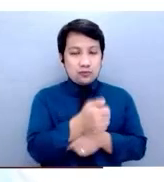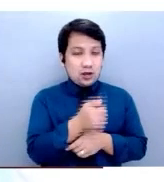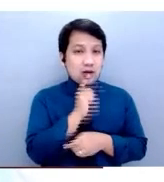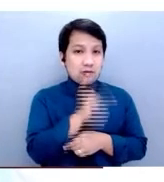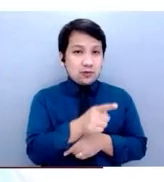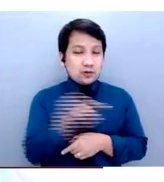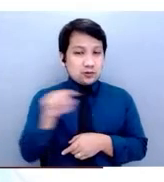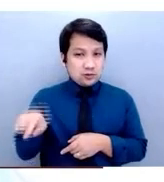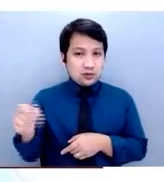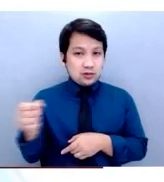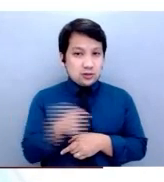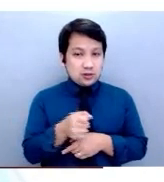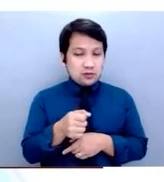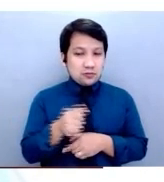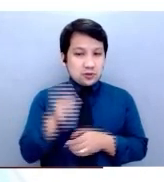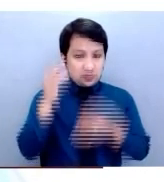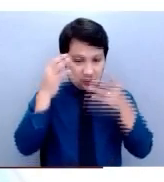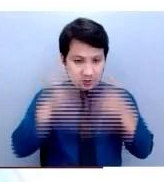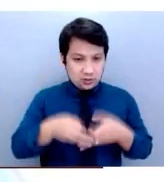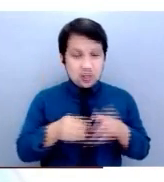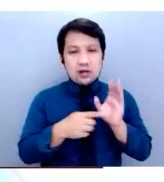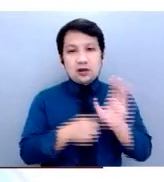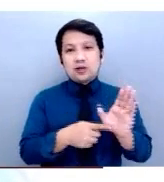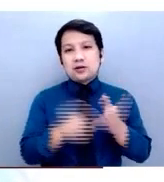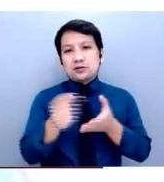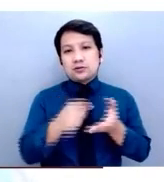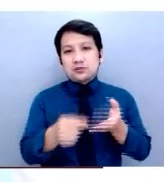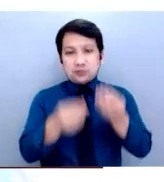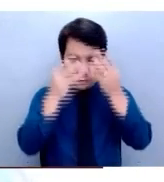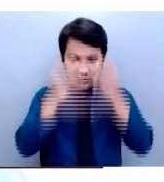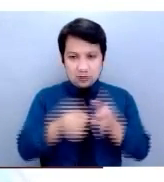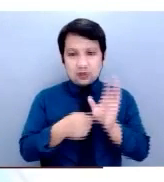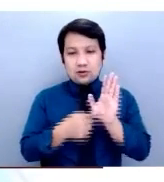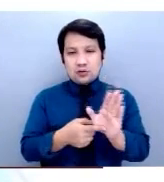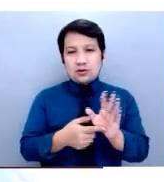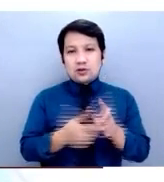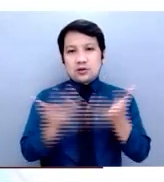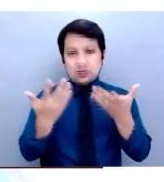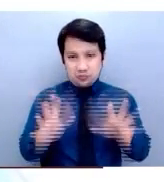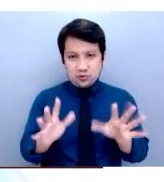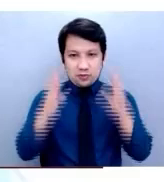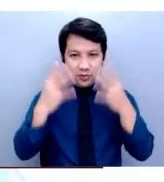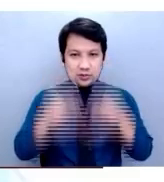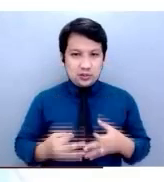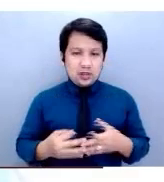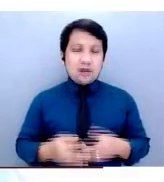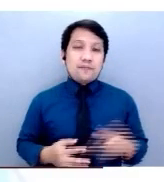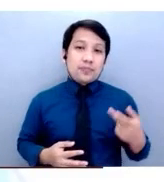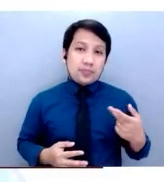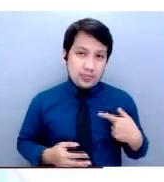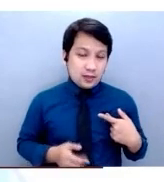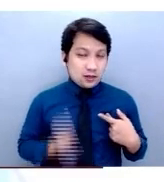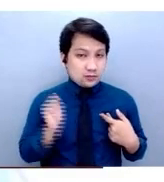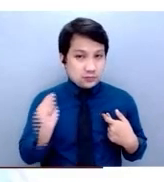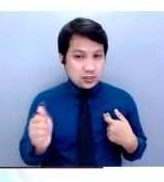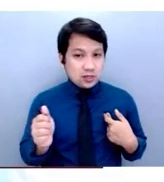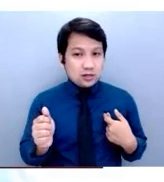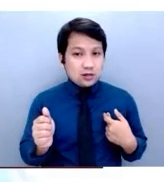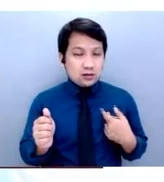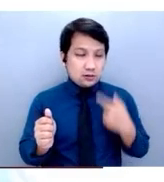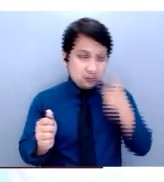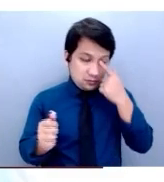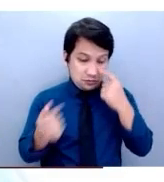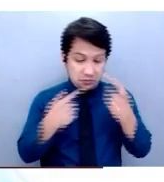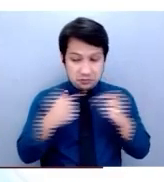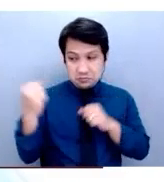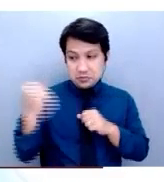na-assign na ponente at yun na yung kwan, yun na yung magiging decision. So pag meron namang hindi